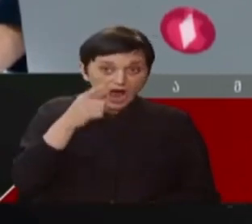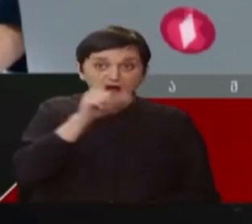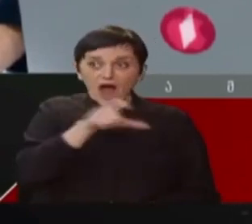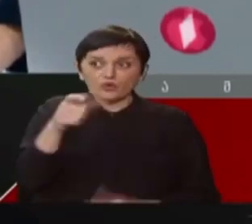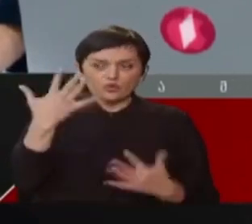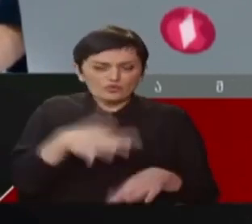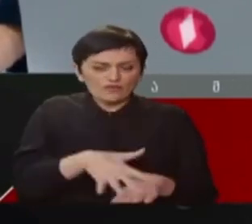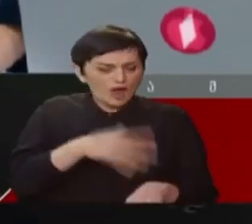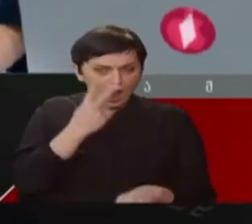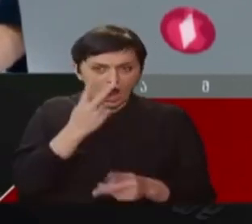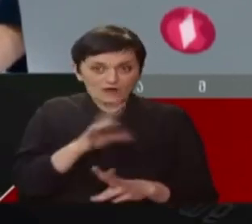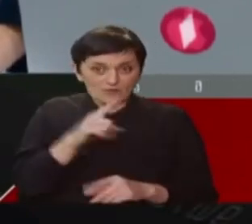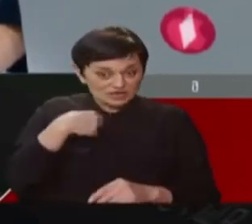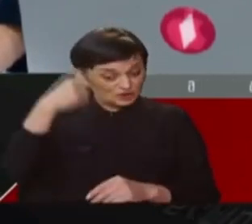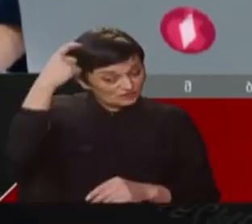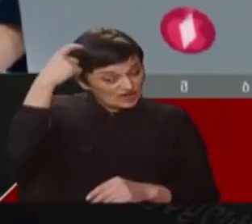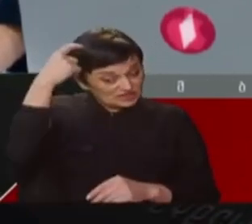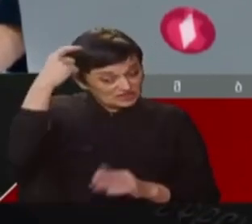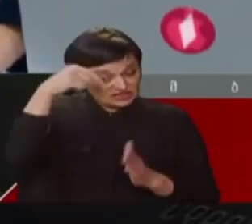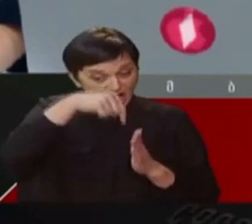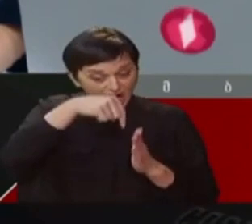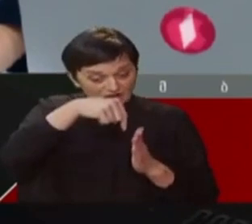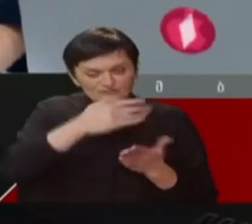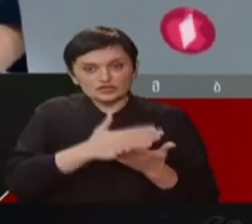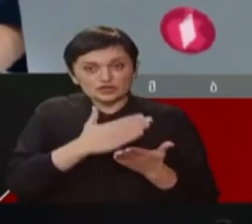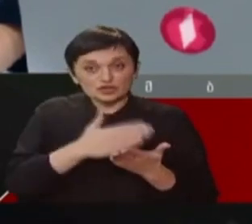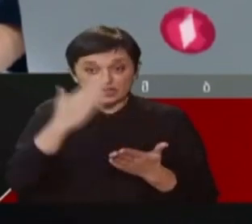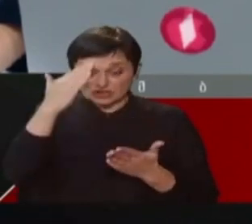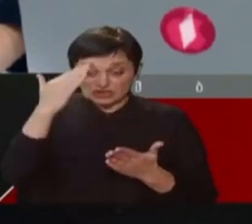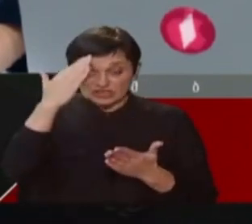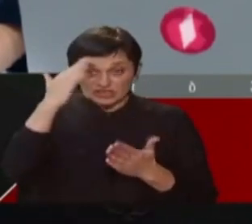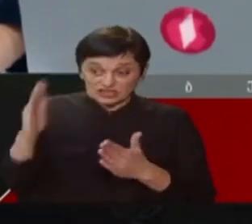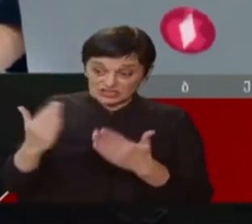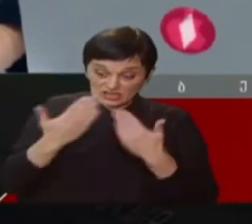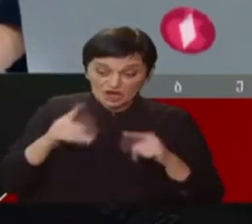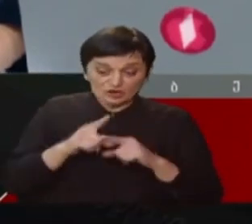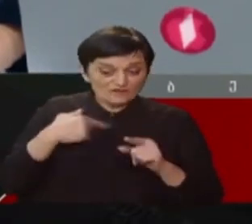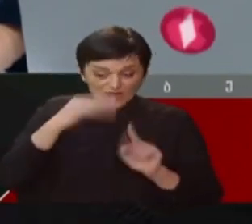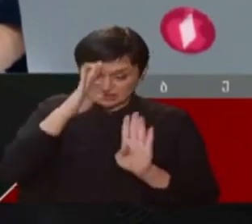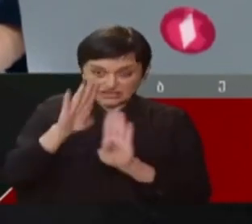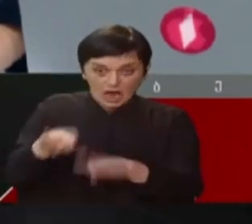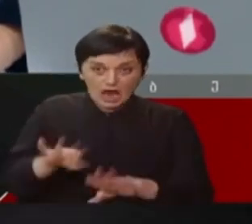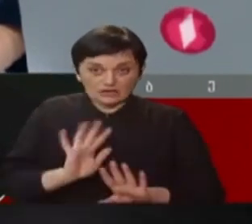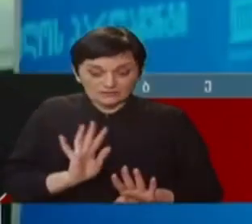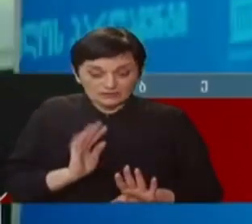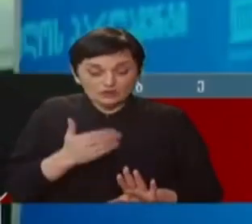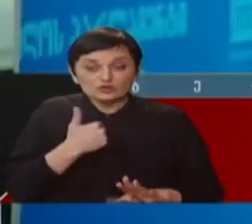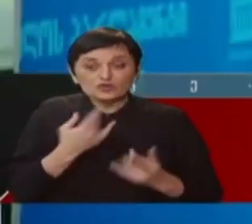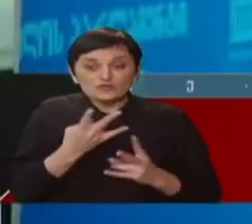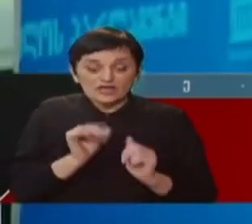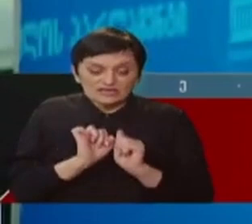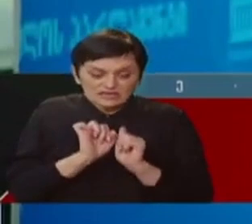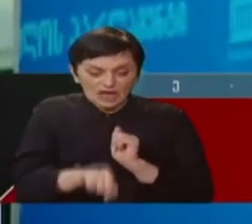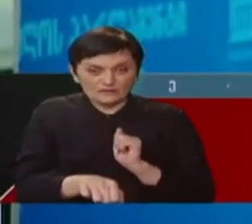გვინახავს. მაგრამ ჩვენს თავშია და ჩვენ არვანებებს თავს, როგორც ისინი არვანებებენ თავს, ისე ჩვენ არვანებებს თავს. და ჩვენ რაღაცნაირად ეს უნდა